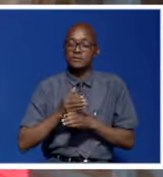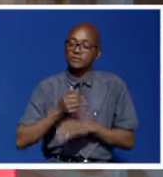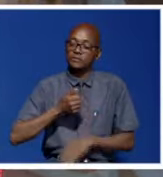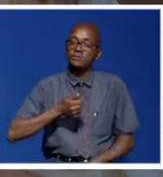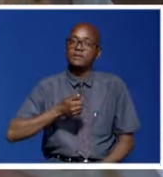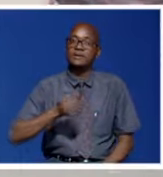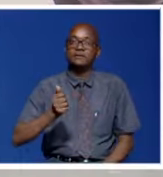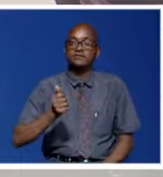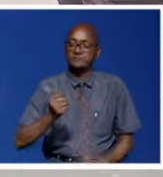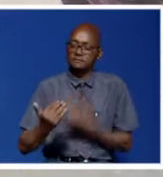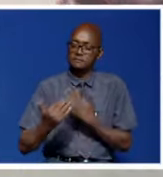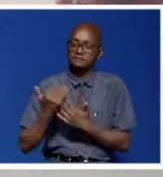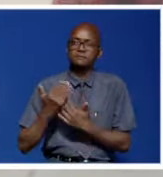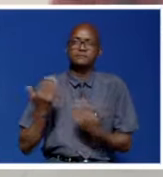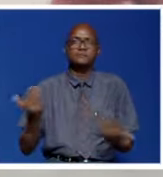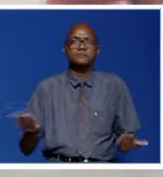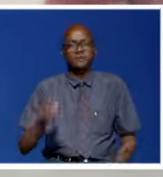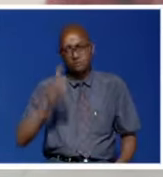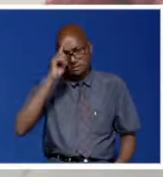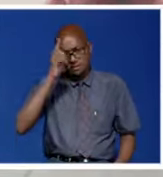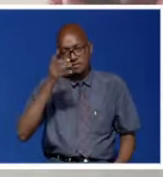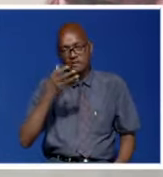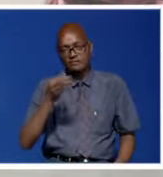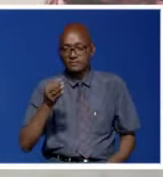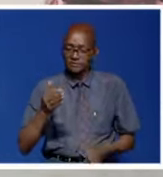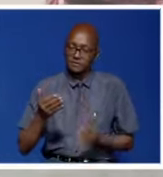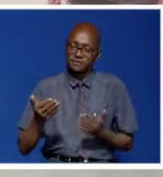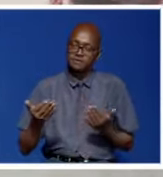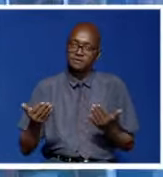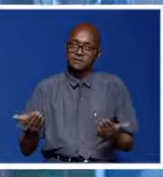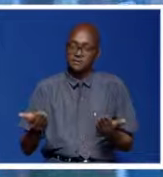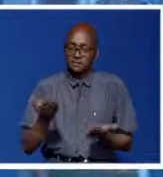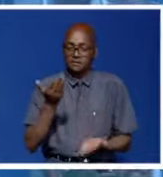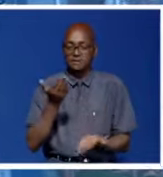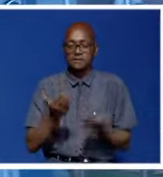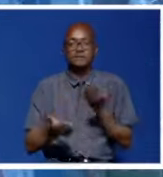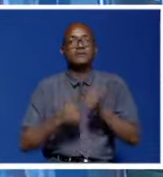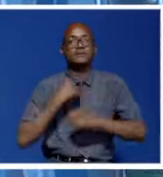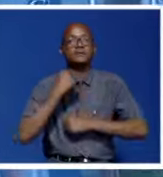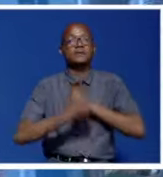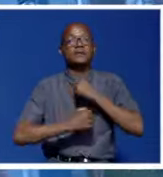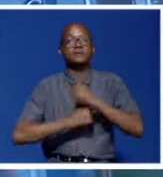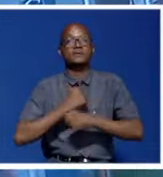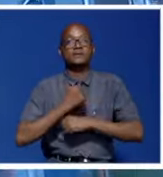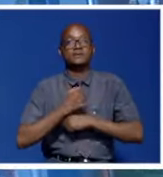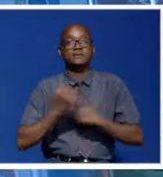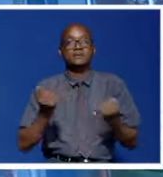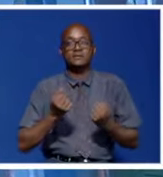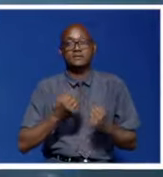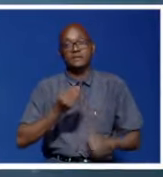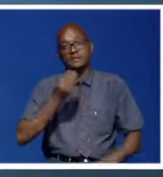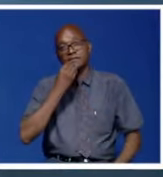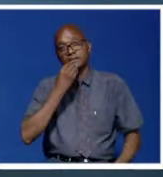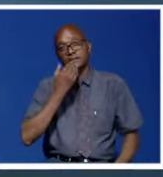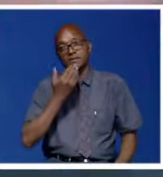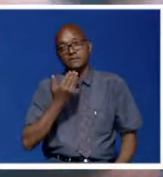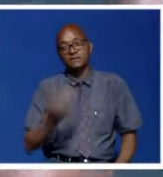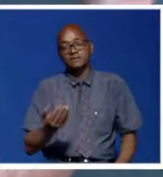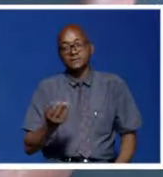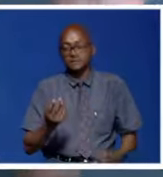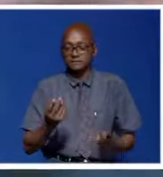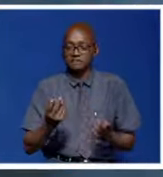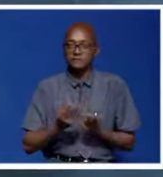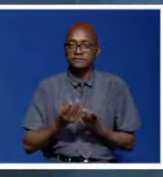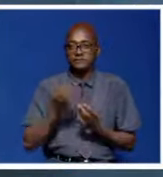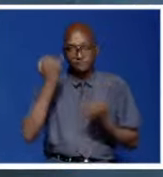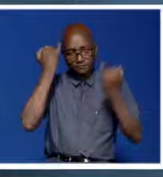wenyewe waweze kutueleza wanaelewa gani kuhusiana na kipimo cha mazoezi pamoja na lishe, lakini wanashauri